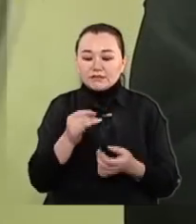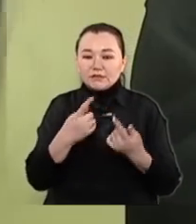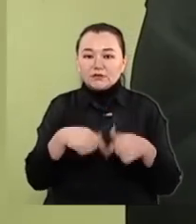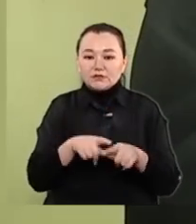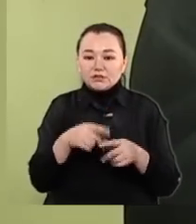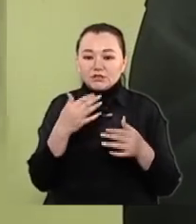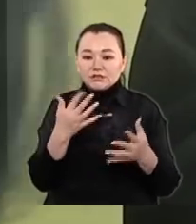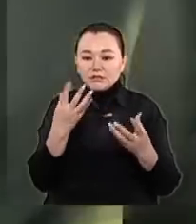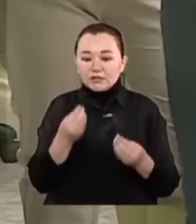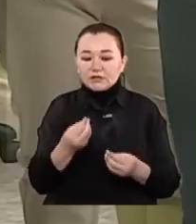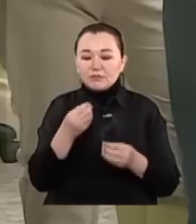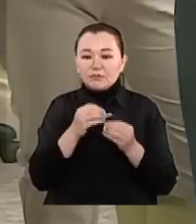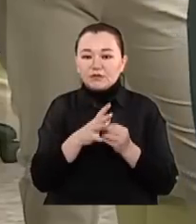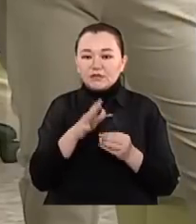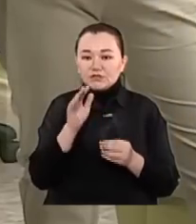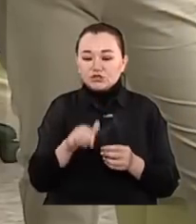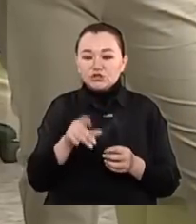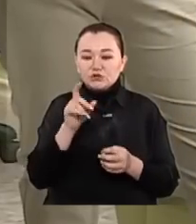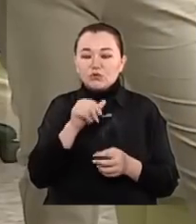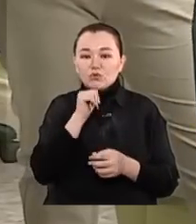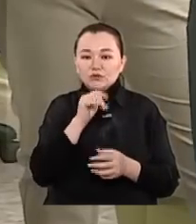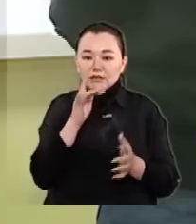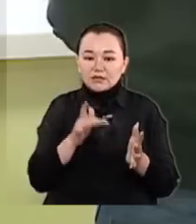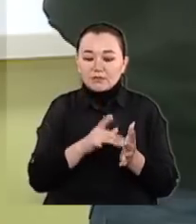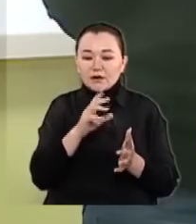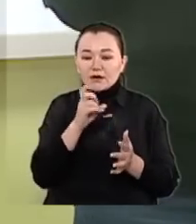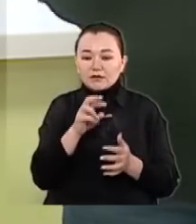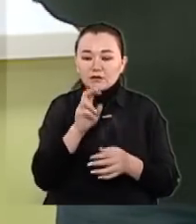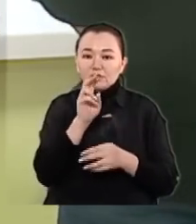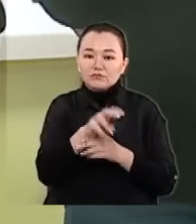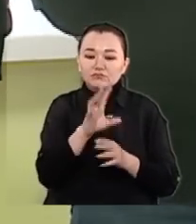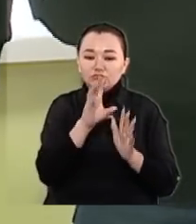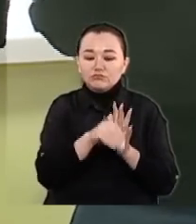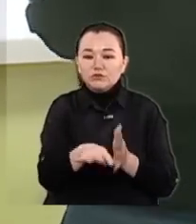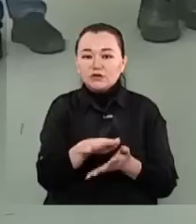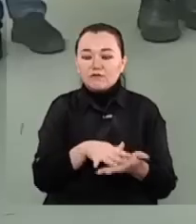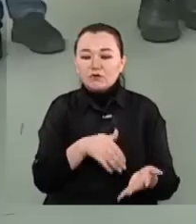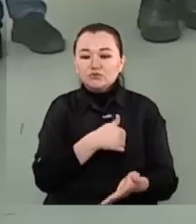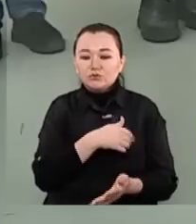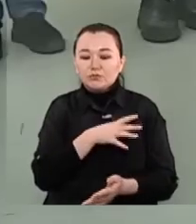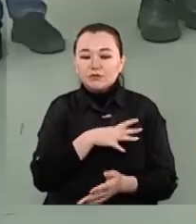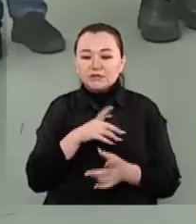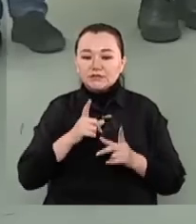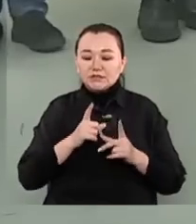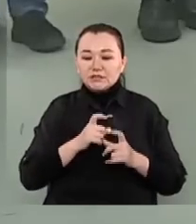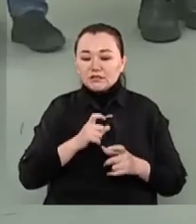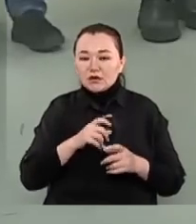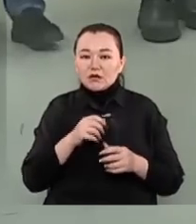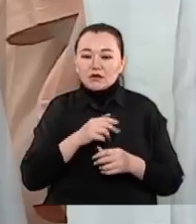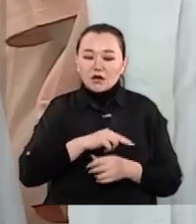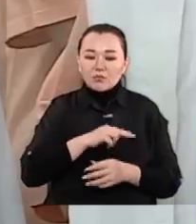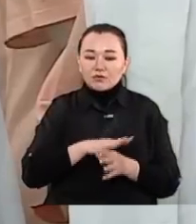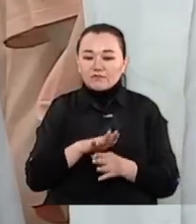өкілдері бірнеше күн ішінде 15 мыңға жуық қостанайлық партияға кіруге өтініш берді деп отыр. Әрі науқан қызған шақта атқарған жұмыстарын